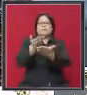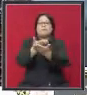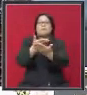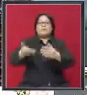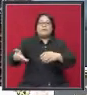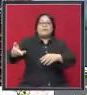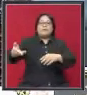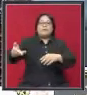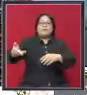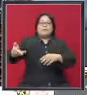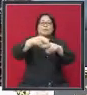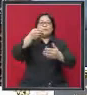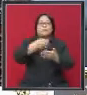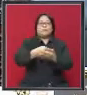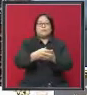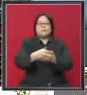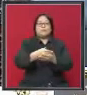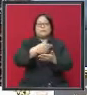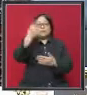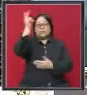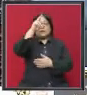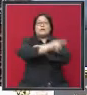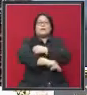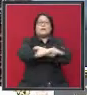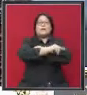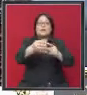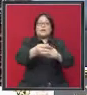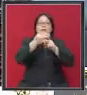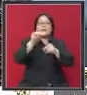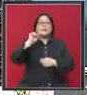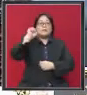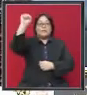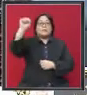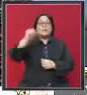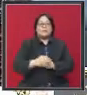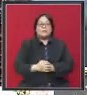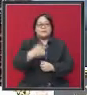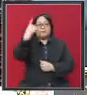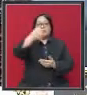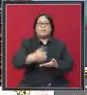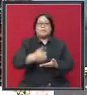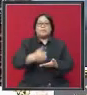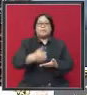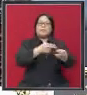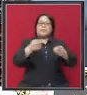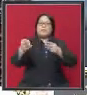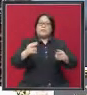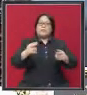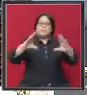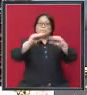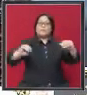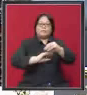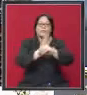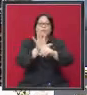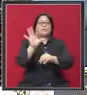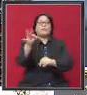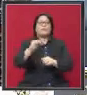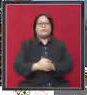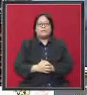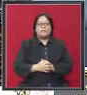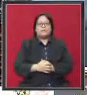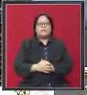supaya ditambahkan peruntukan kepada kerajaan negeri, terutamanya Sabah, bagi membantu usaha menangani wabak